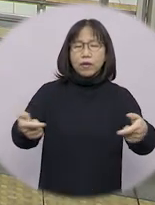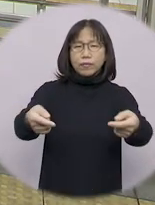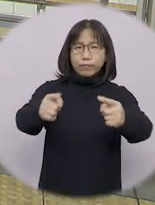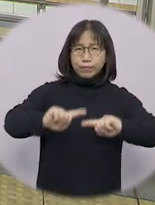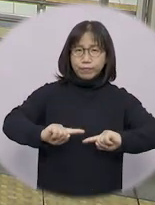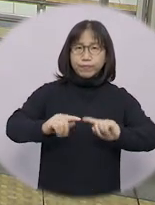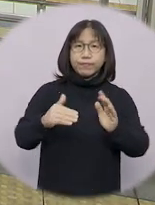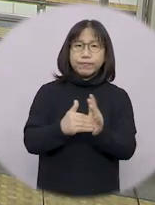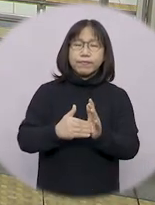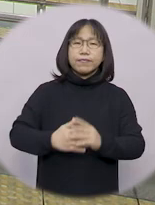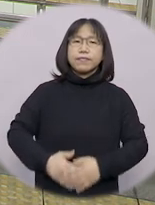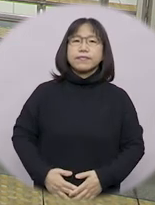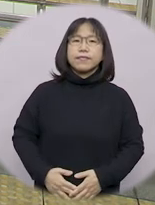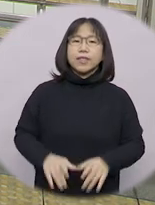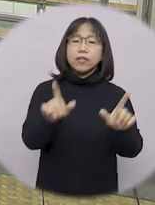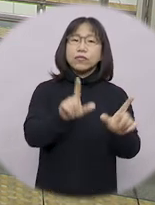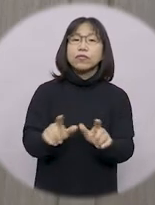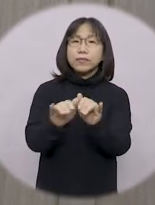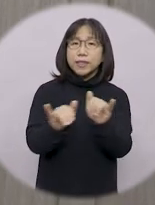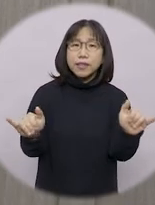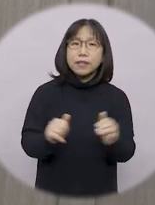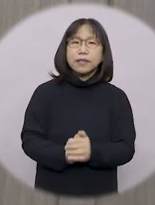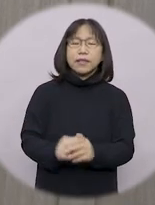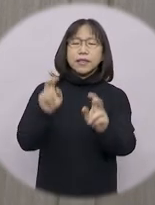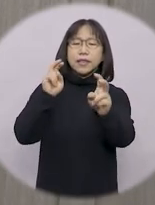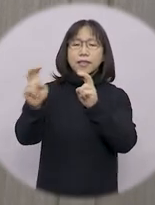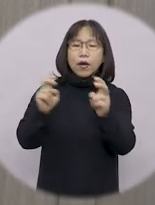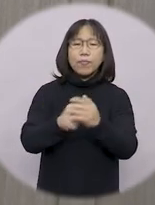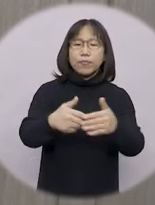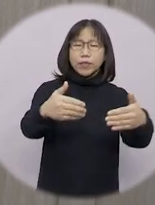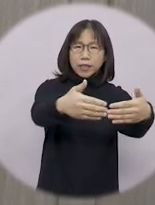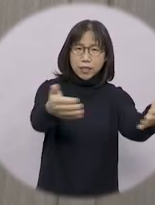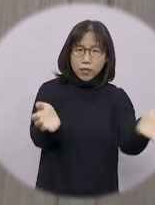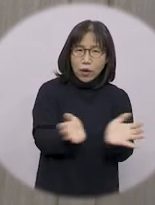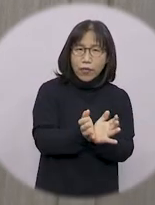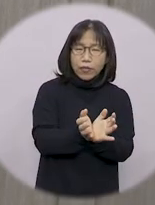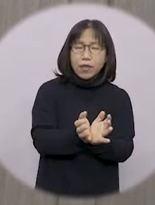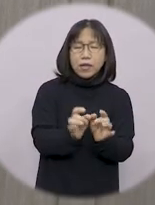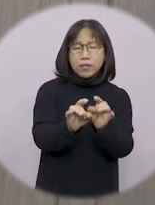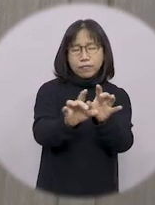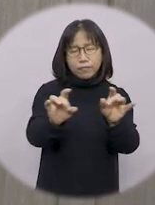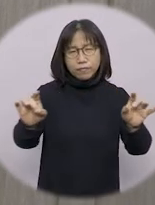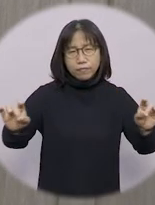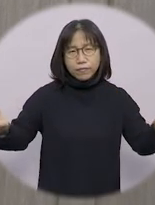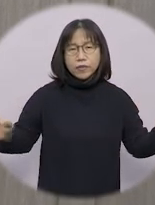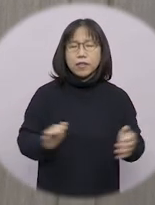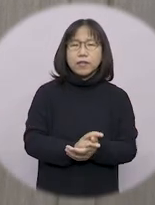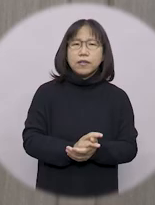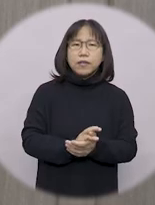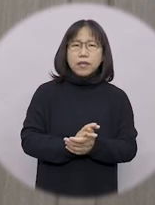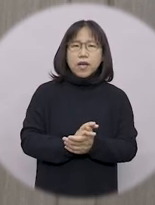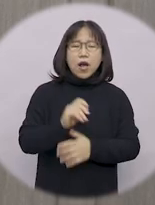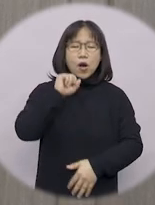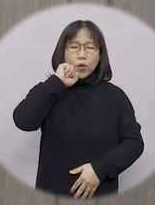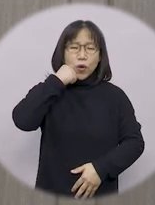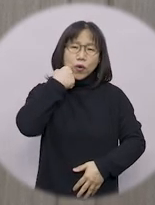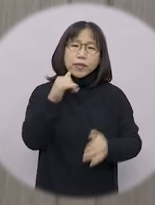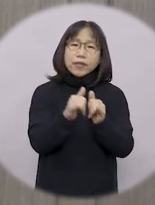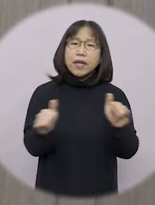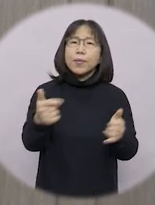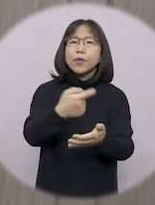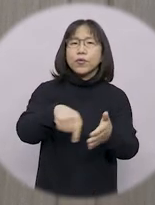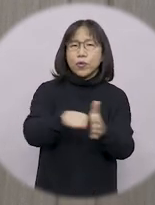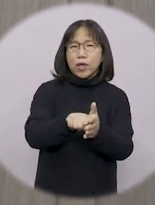냈습니다 주민 기업 기관 단체 등 각계 각층에서 어려운 이웃을 위한 나눔의 손길이